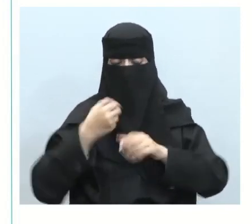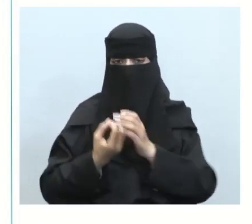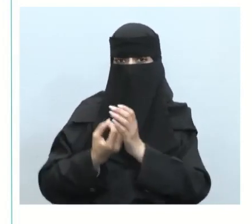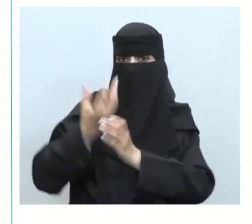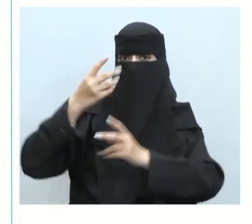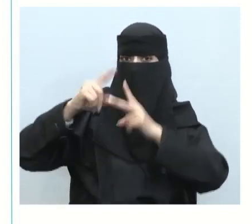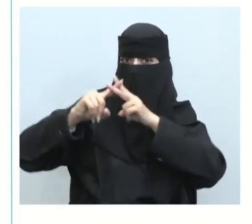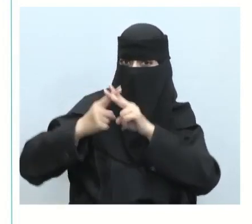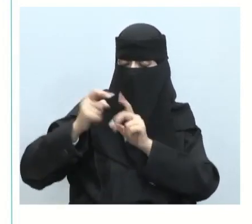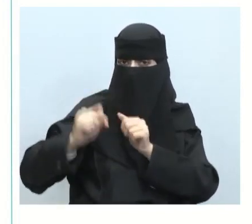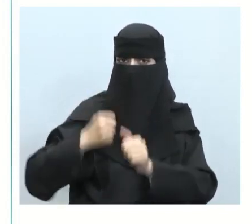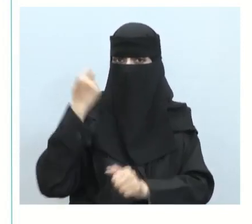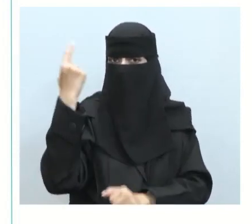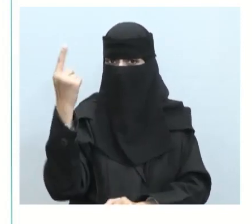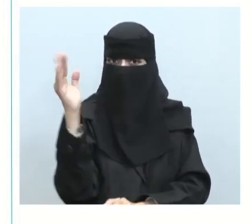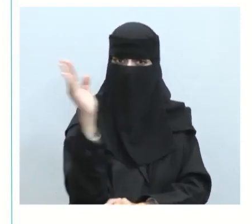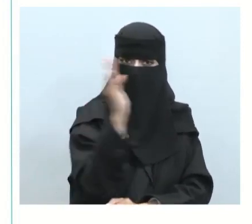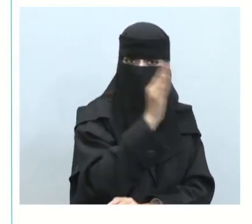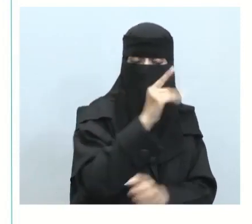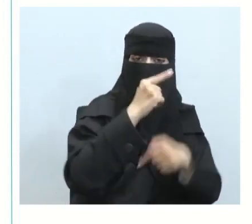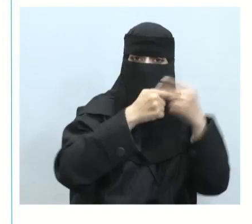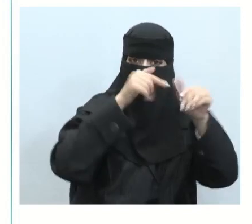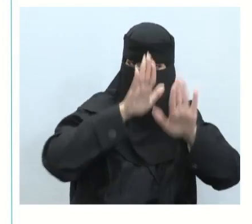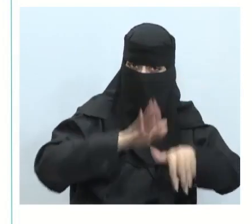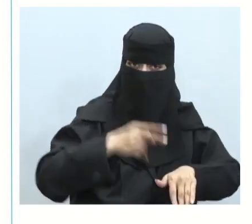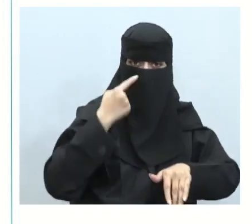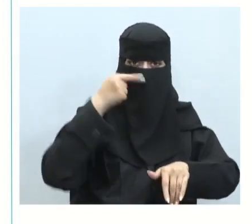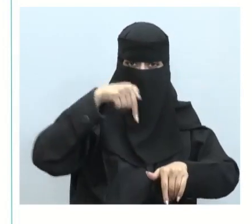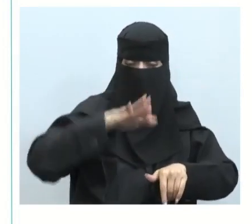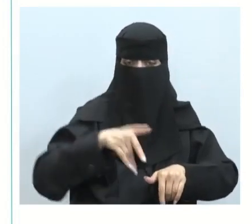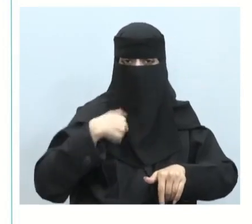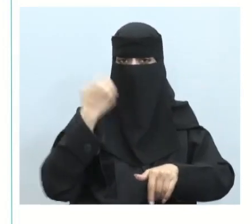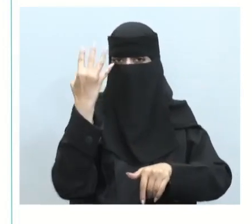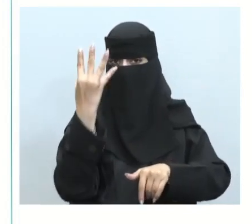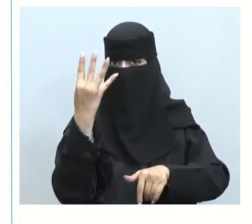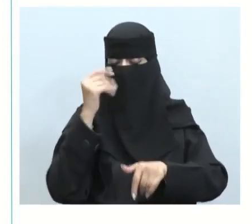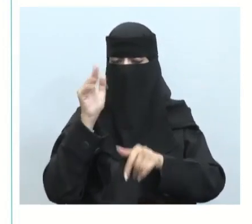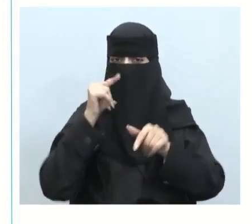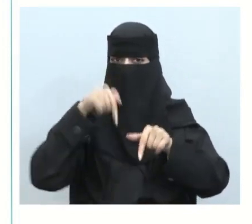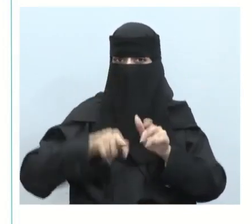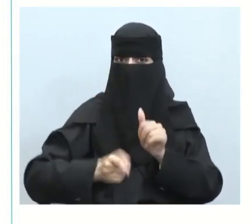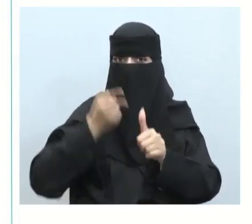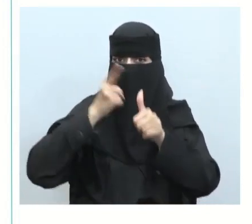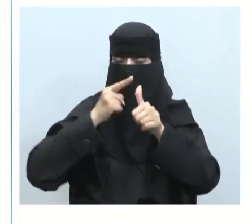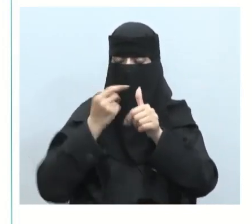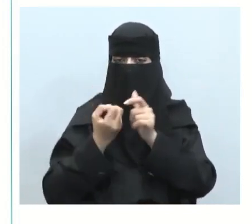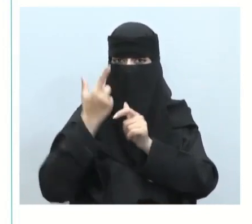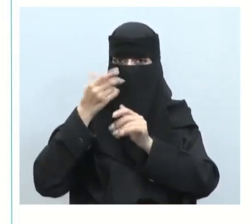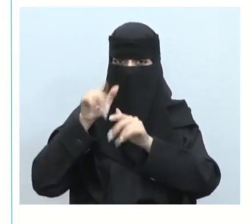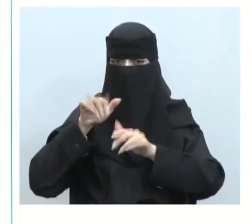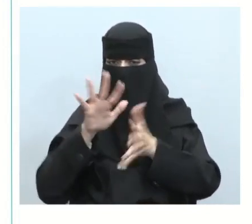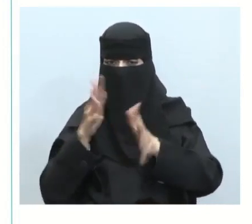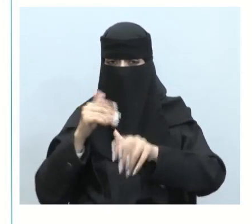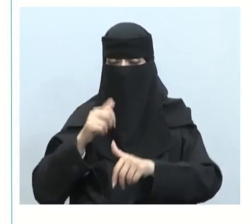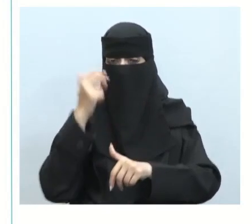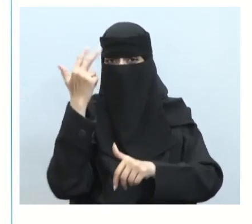صناعيه بدات في الاولى وانتهت او ما زالنا نعيش في احدهما وهي الرابعه في الاولى ما بين القرن الثام عشر